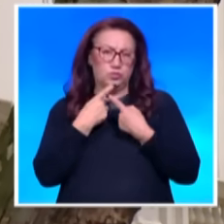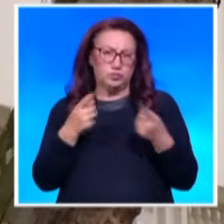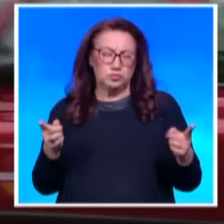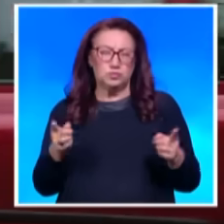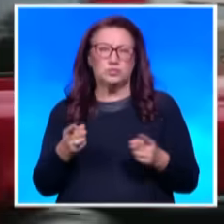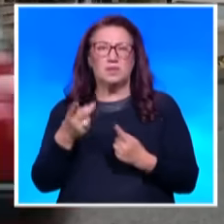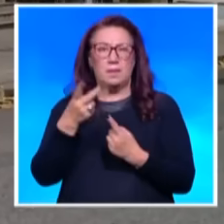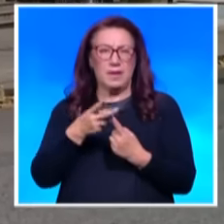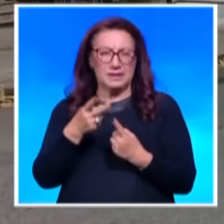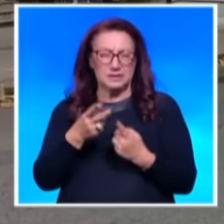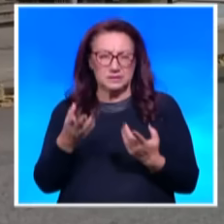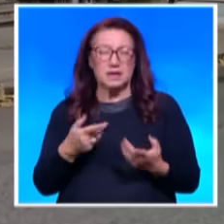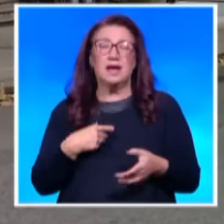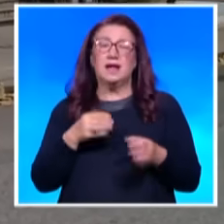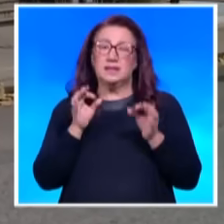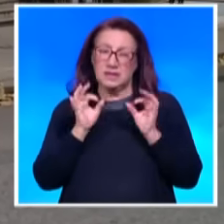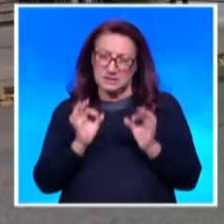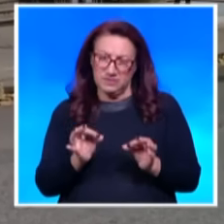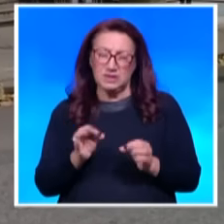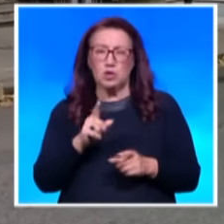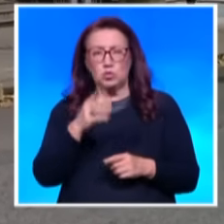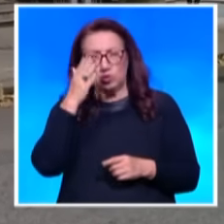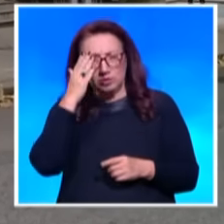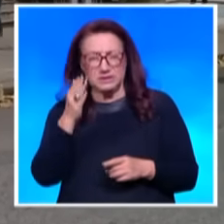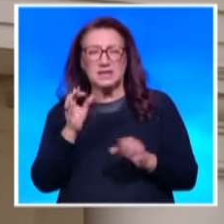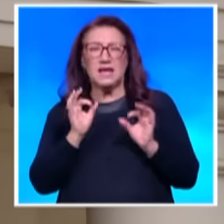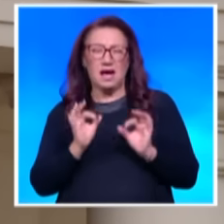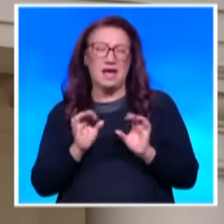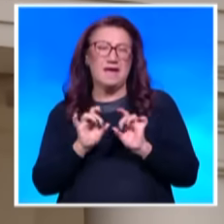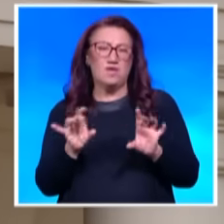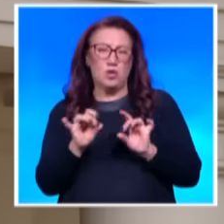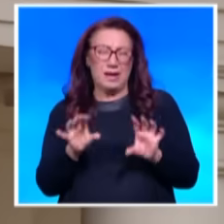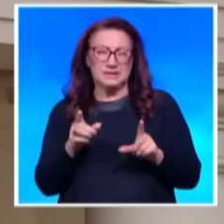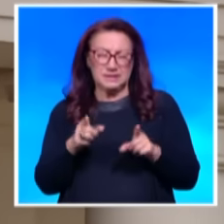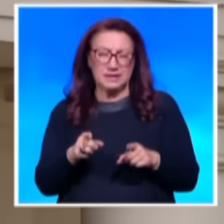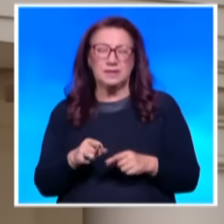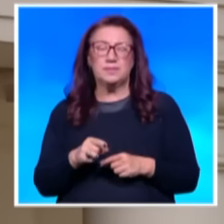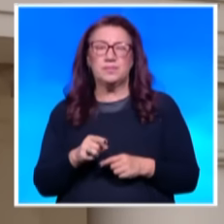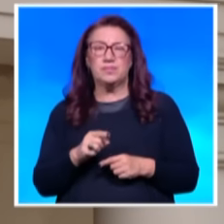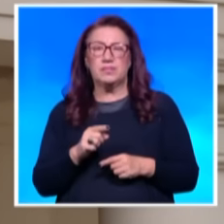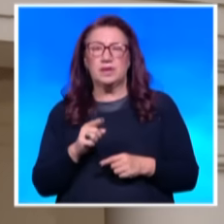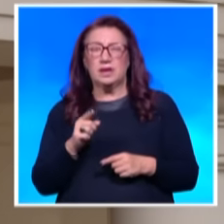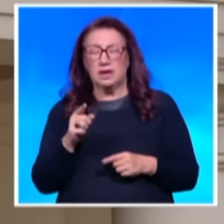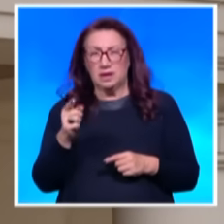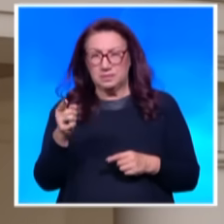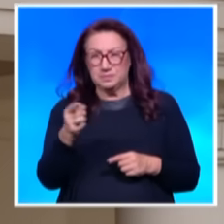се отказват. Действително отговаря на истината информацията, че някои от тези хора са били в